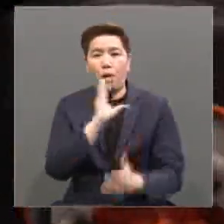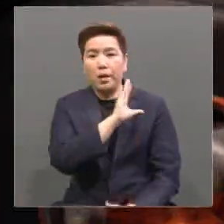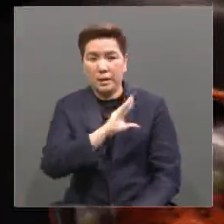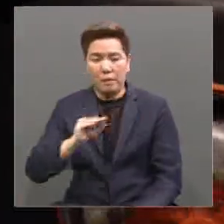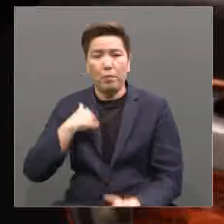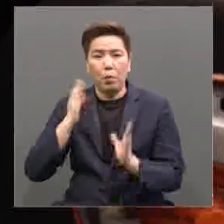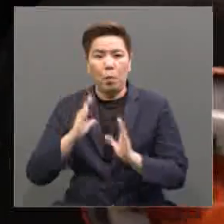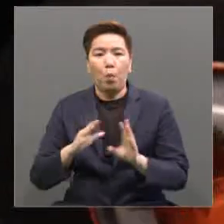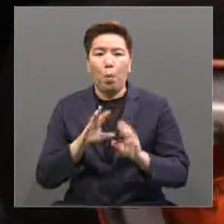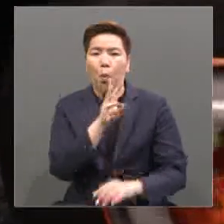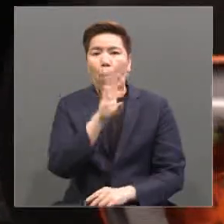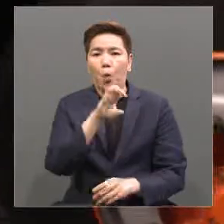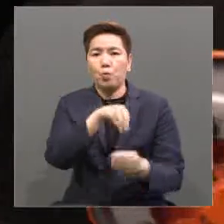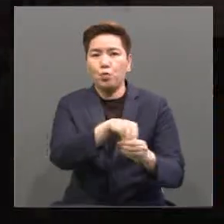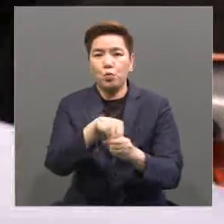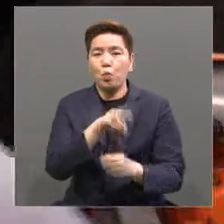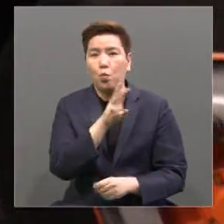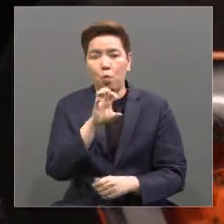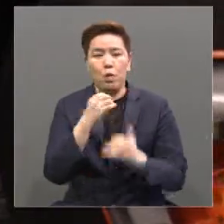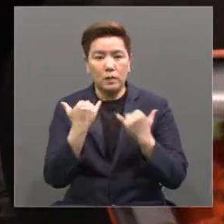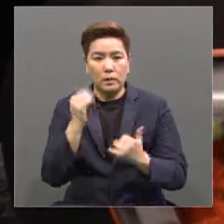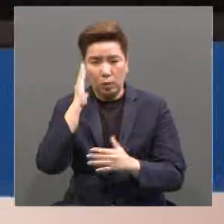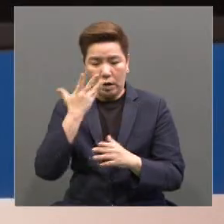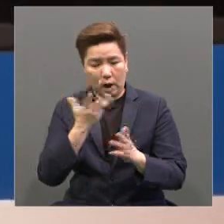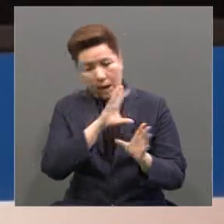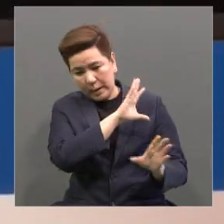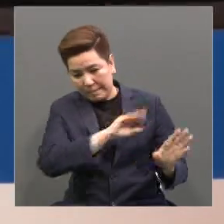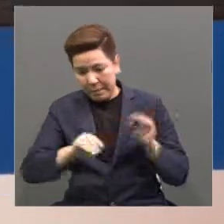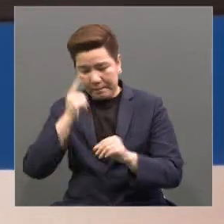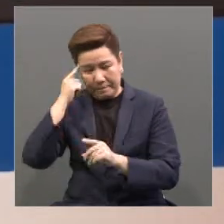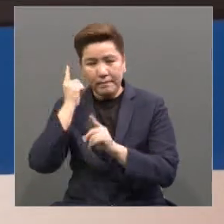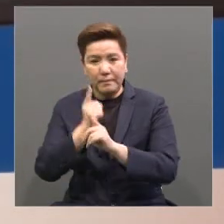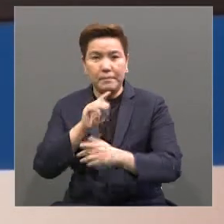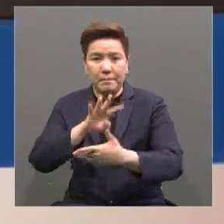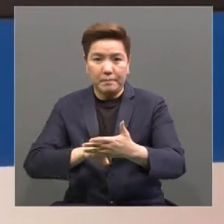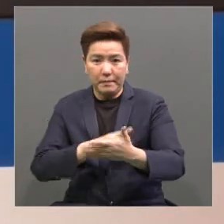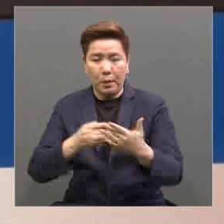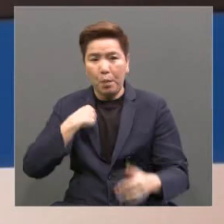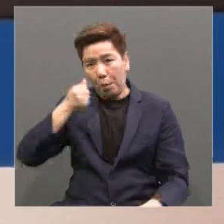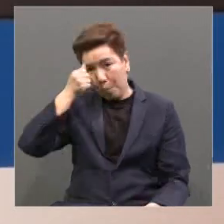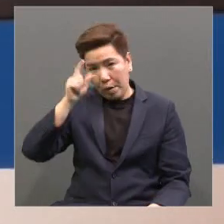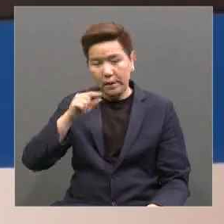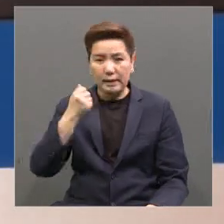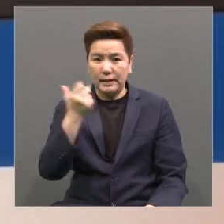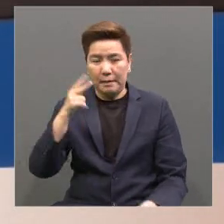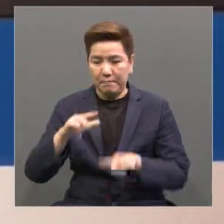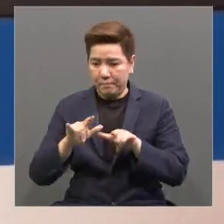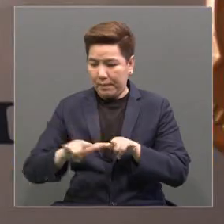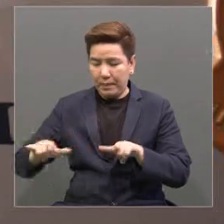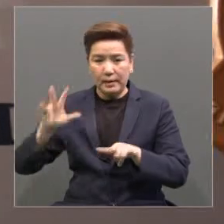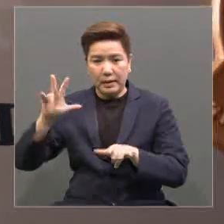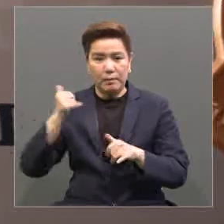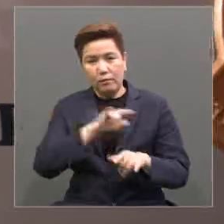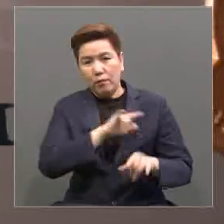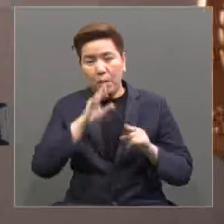อพยพอยู่ประมาณ 600คนแล้วก็จะมีการจัดส่งกลับตามแผนนะคะก็คือวันละ 3เที่ยวบินทีนี้หาก